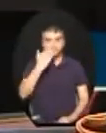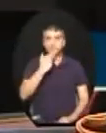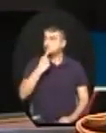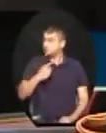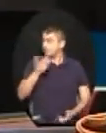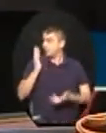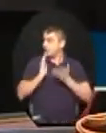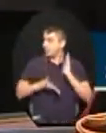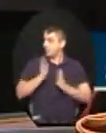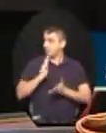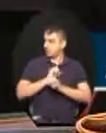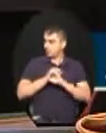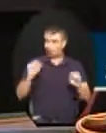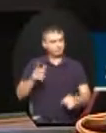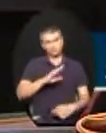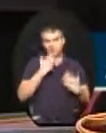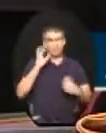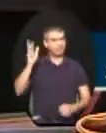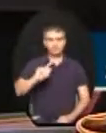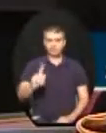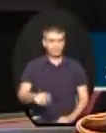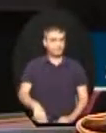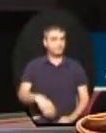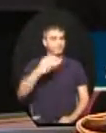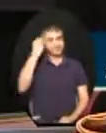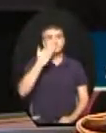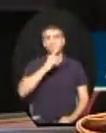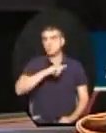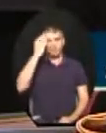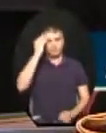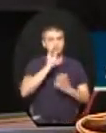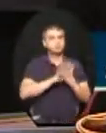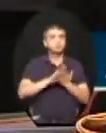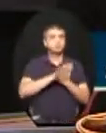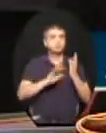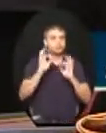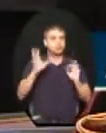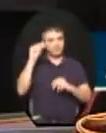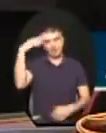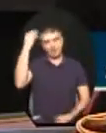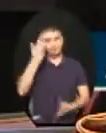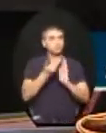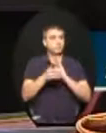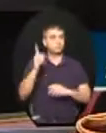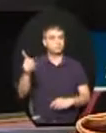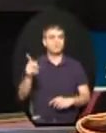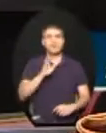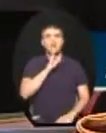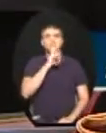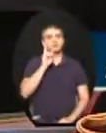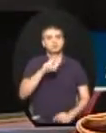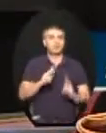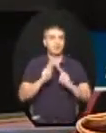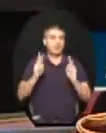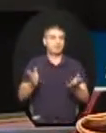ישראלים, תלמידים, זה לא הנרטיב שלהם. תלמידים בישראל לא לומדים שום דבר על הפלסטינים חוץ מזה שהם בעיה